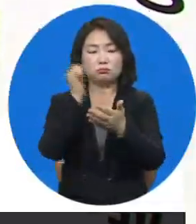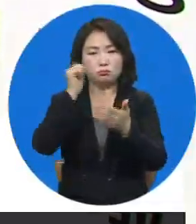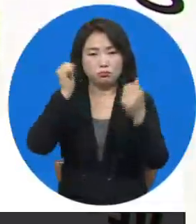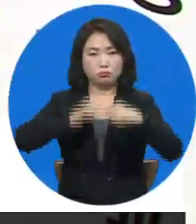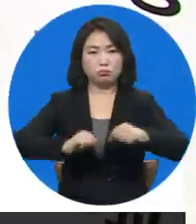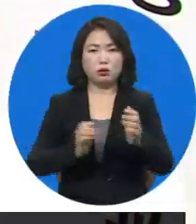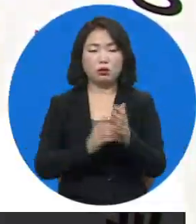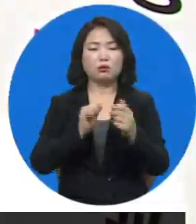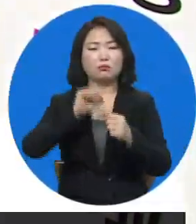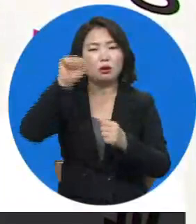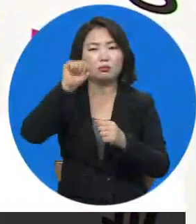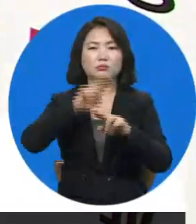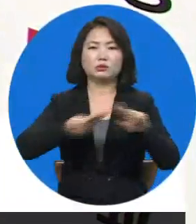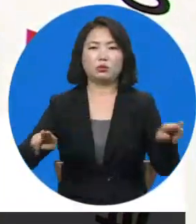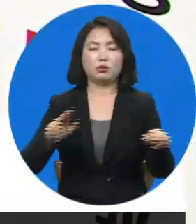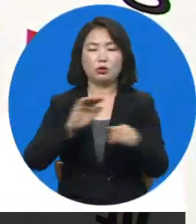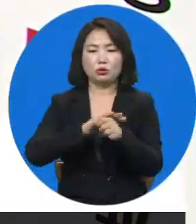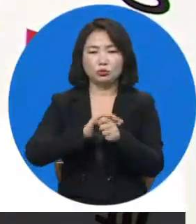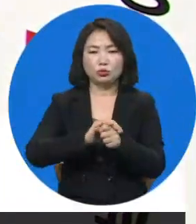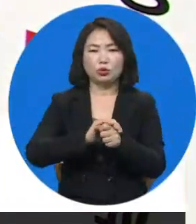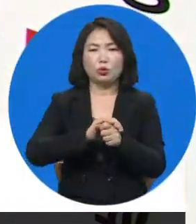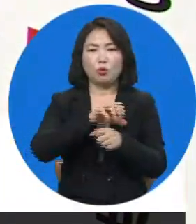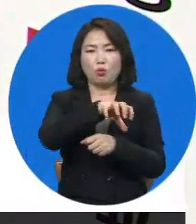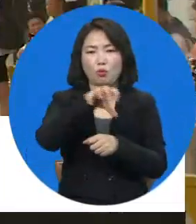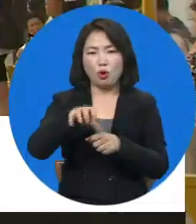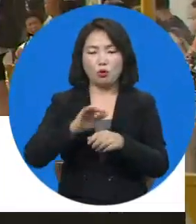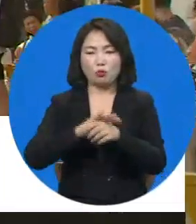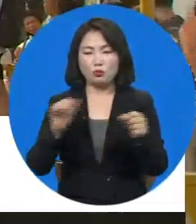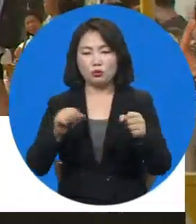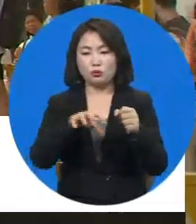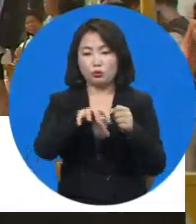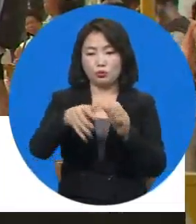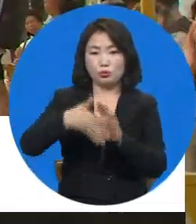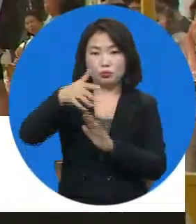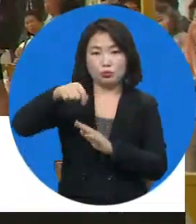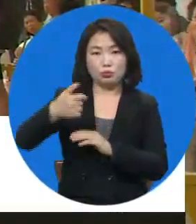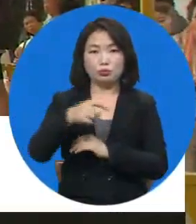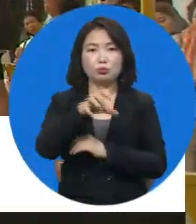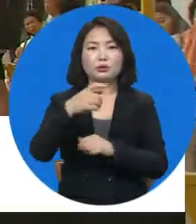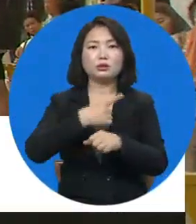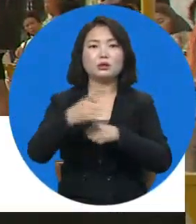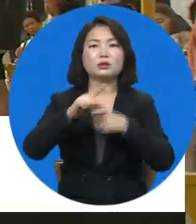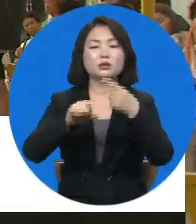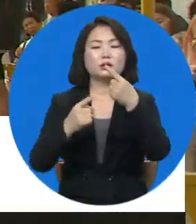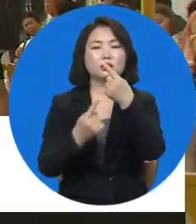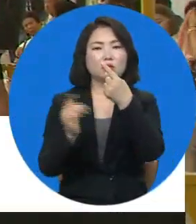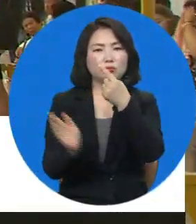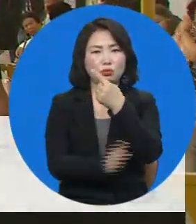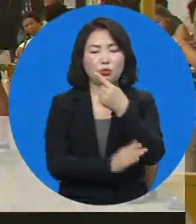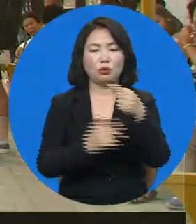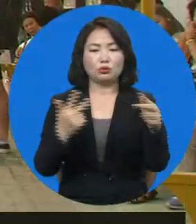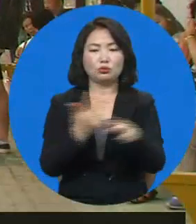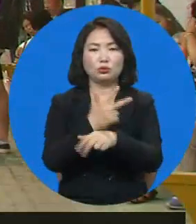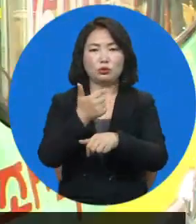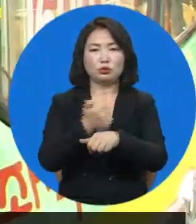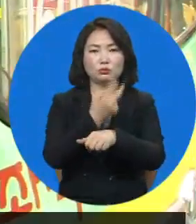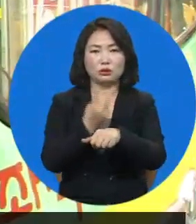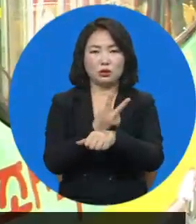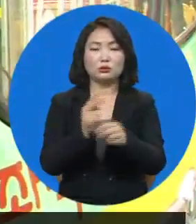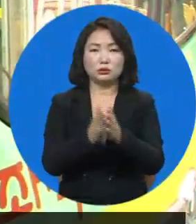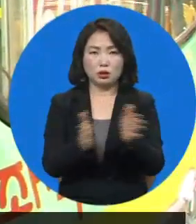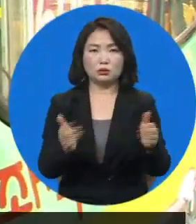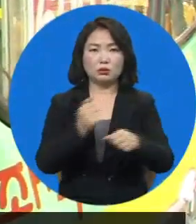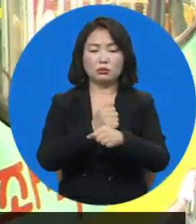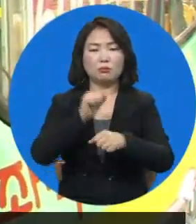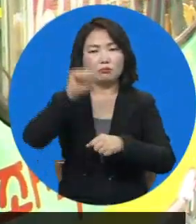처리되었습니다 또 경주 등 나머지의 경북지역 식은 업체들은 내년 1월 1일부터 주 52시간 제가 적용 배